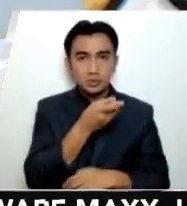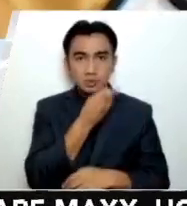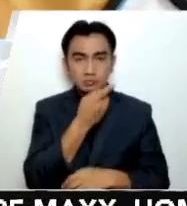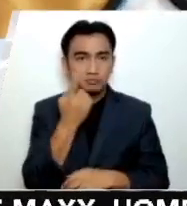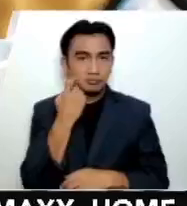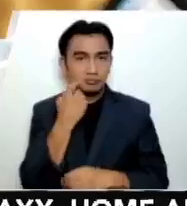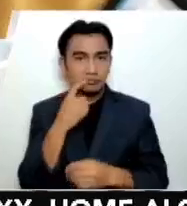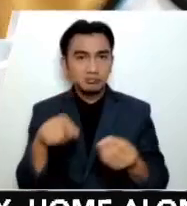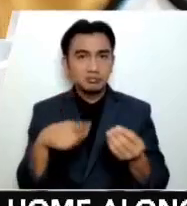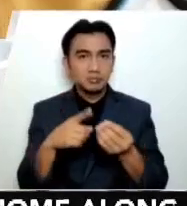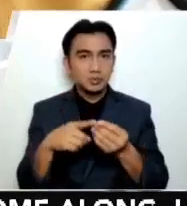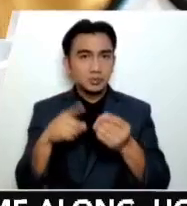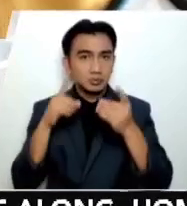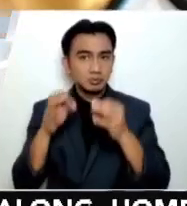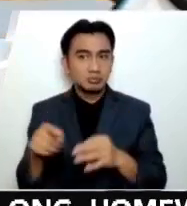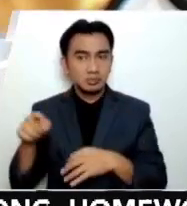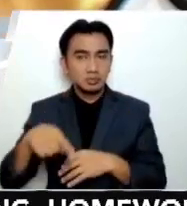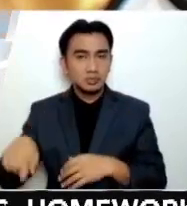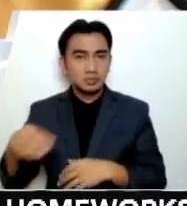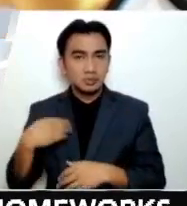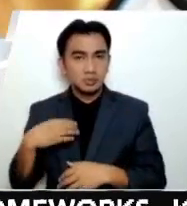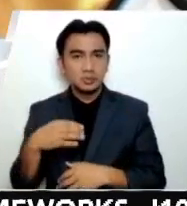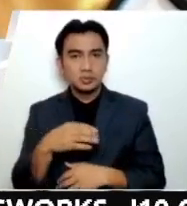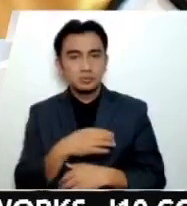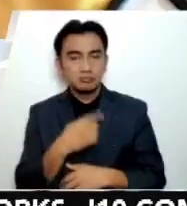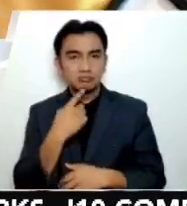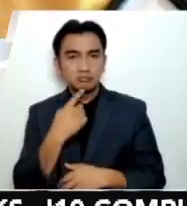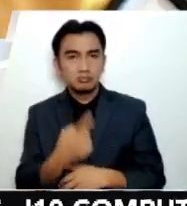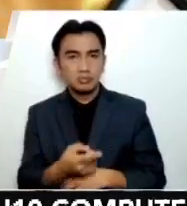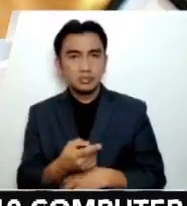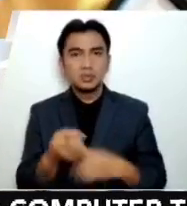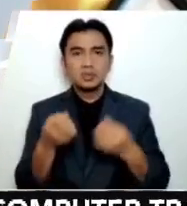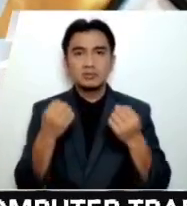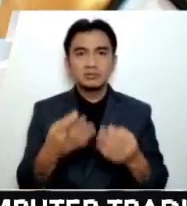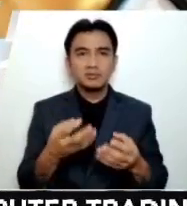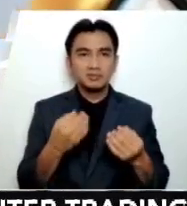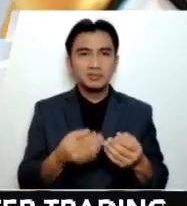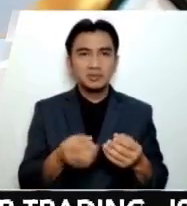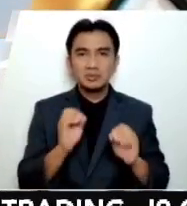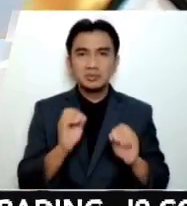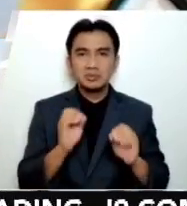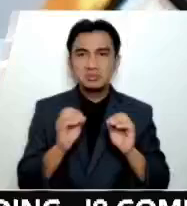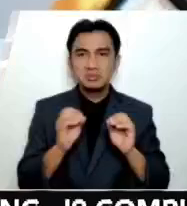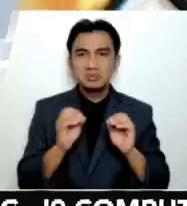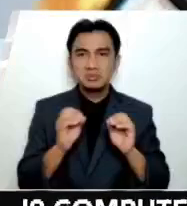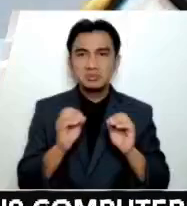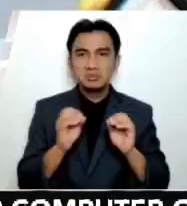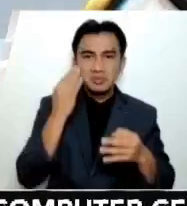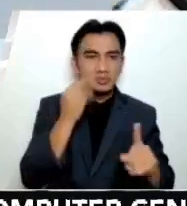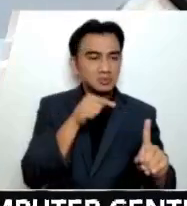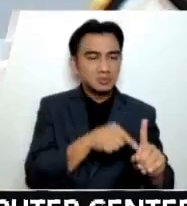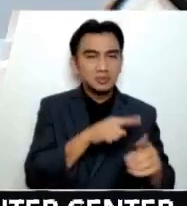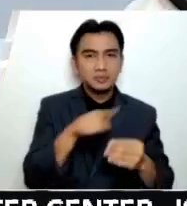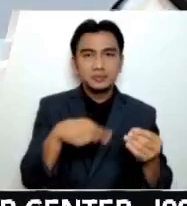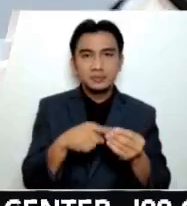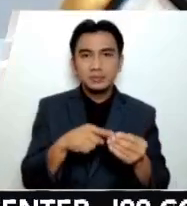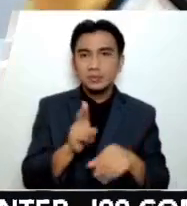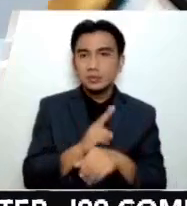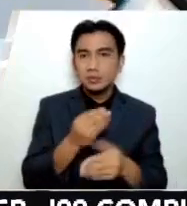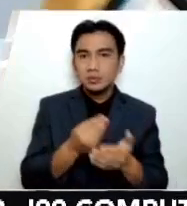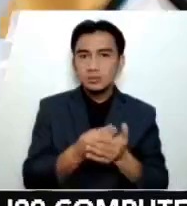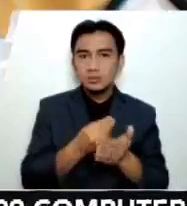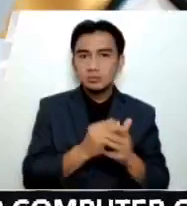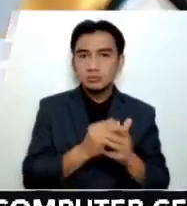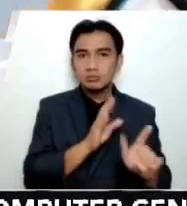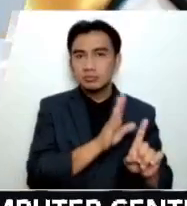ng komite, sinabi ni Kimbo, maraming hindi na ipaliwanag ang bise sa paggamit ng pondo ng kanyang opisina.